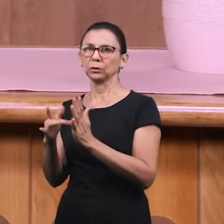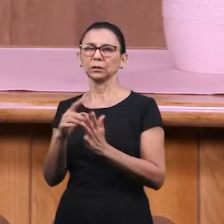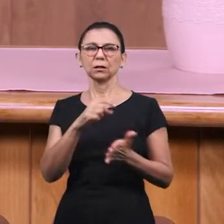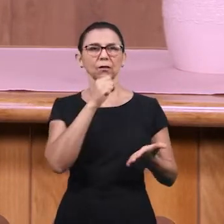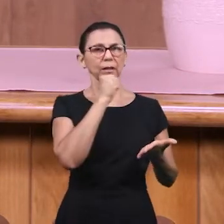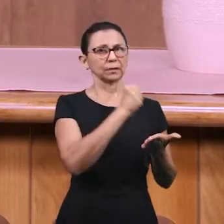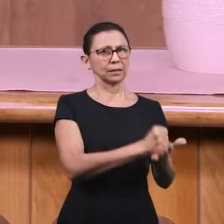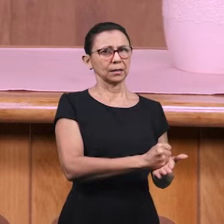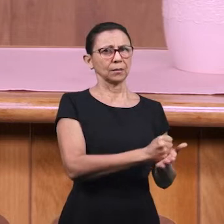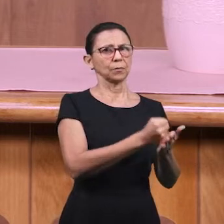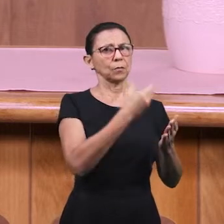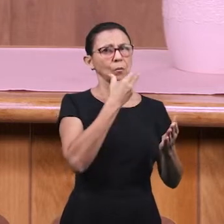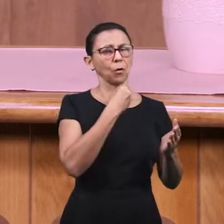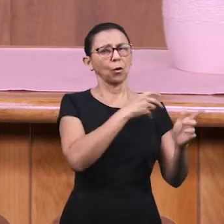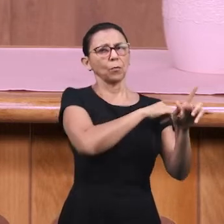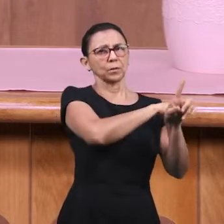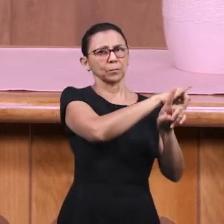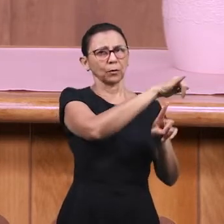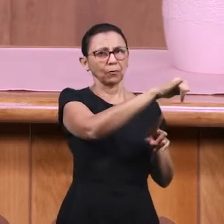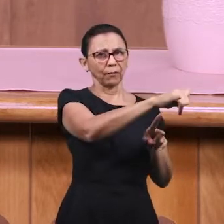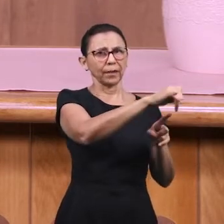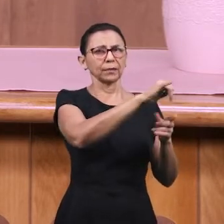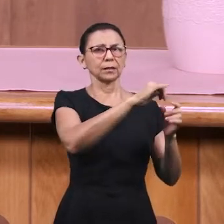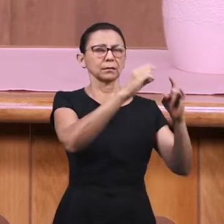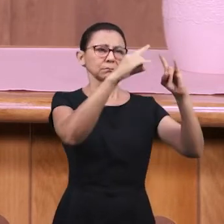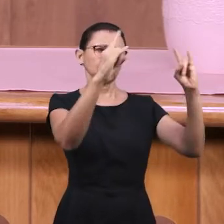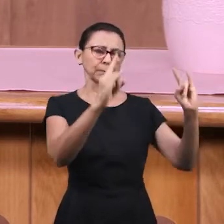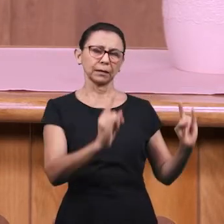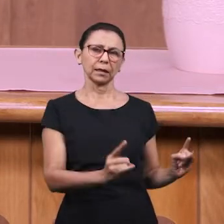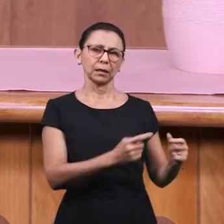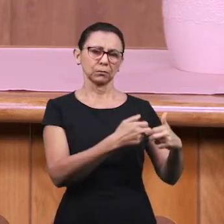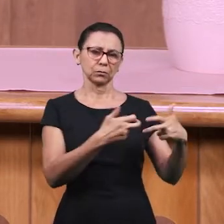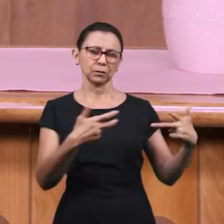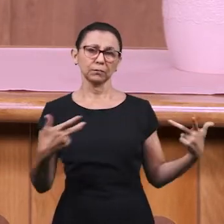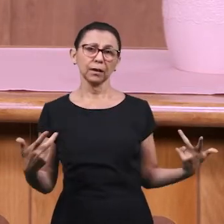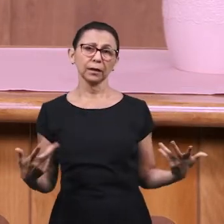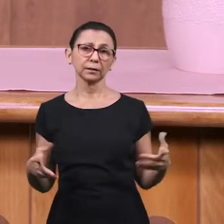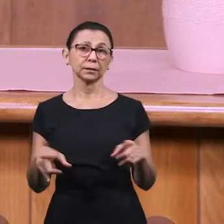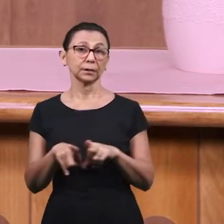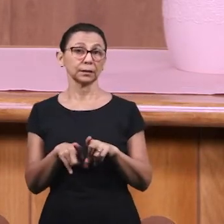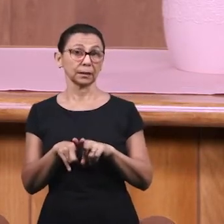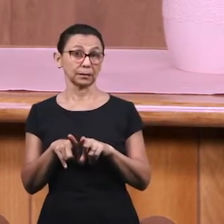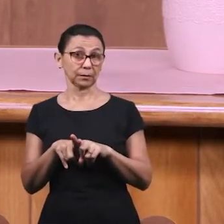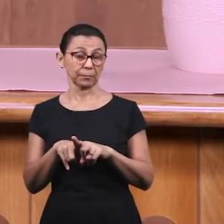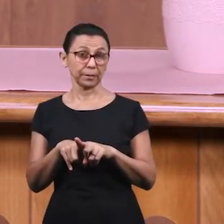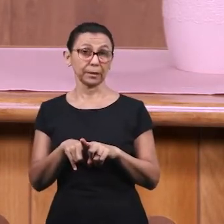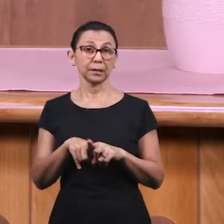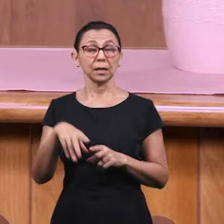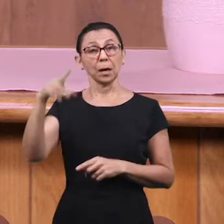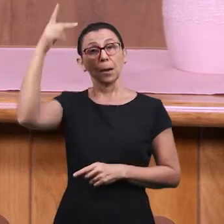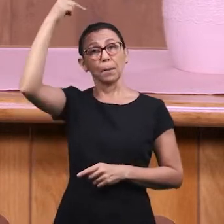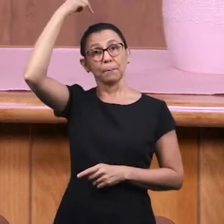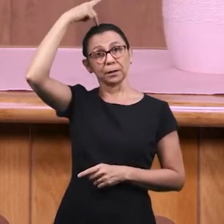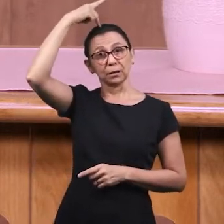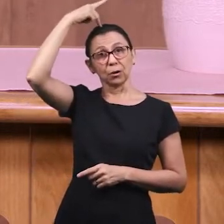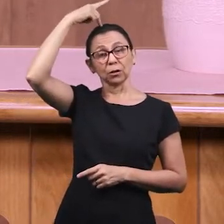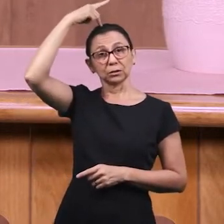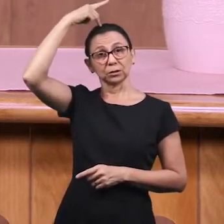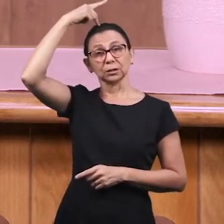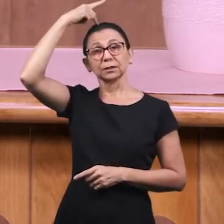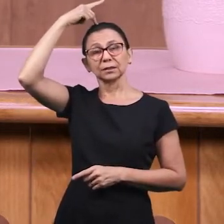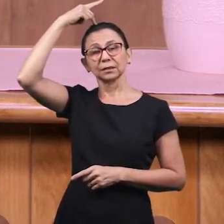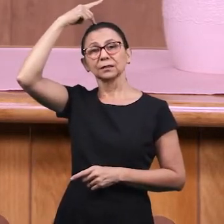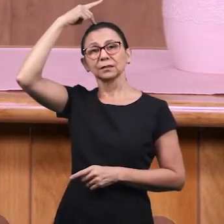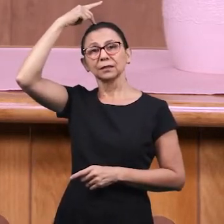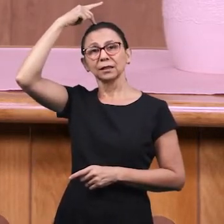служение в Евангелиях, а после воскресения Иисуса, после Дня Пятидесятницы, у тебя действие Духа Святого. Итак, период Отца, период Сына,